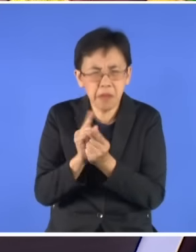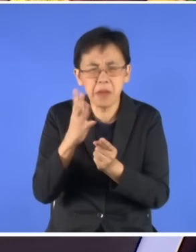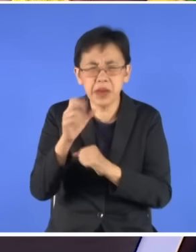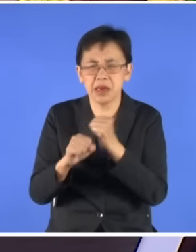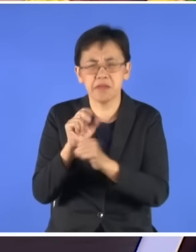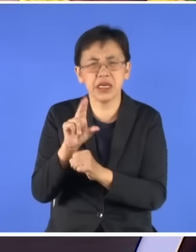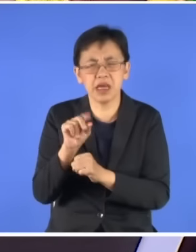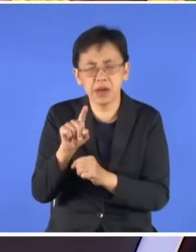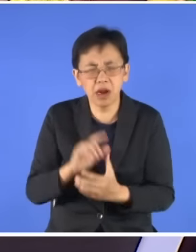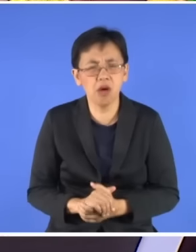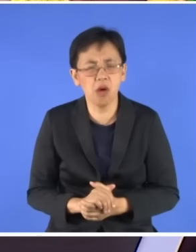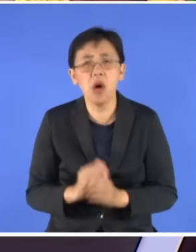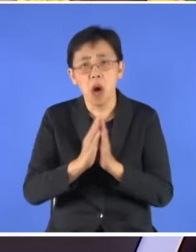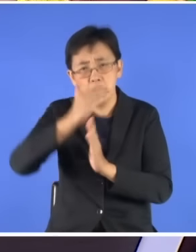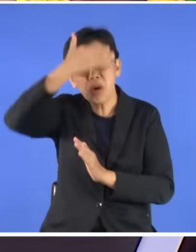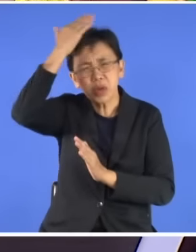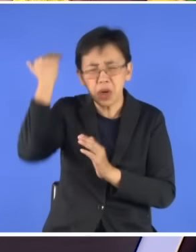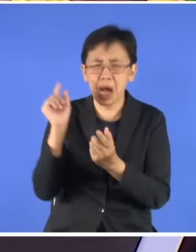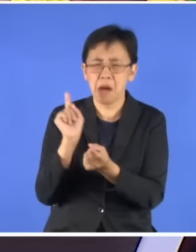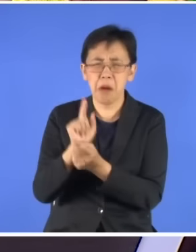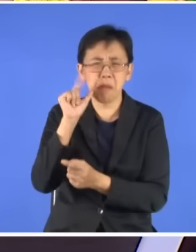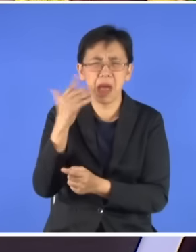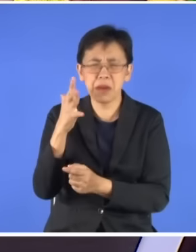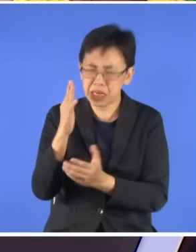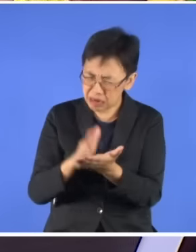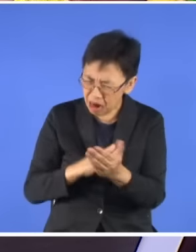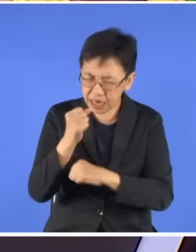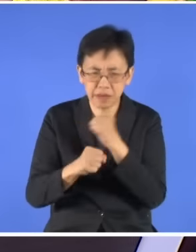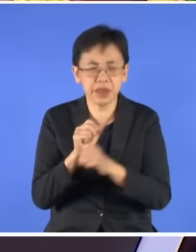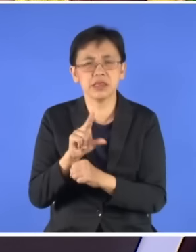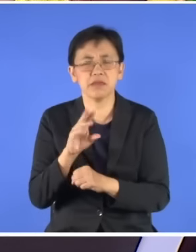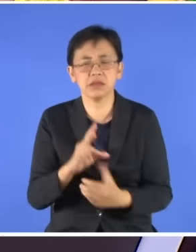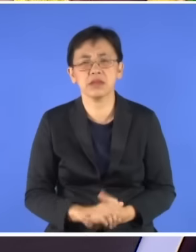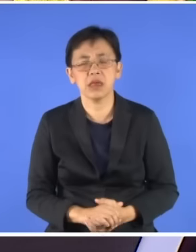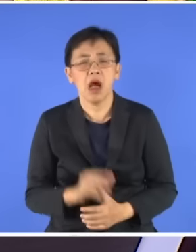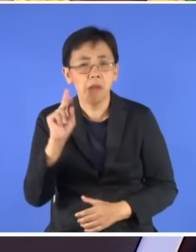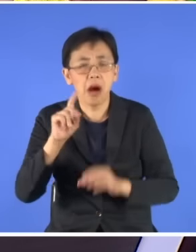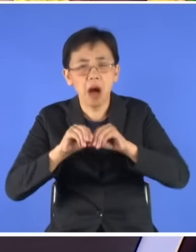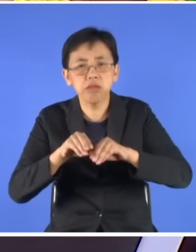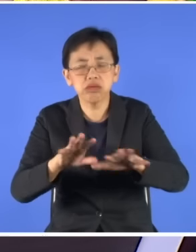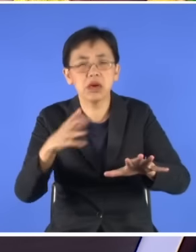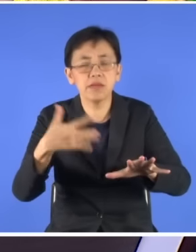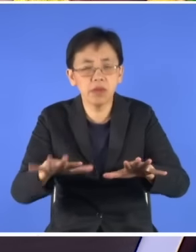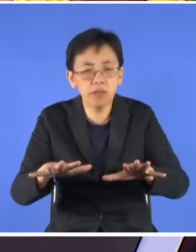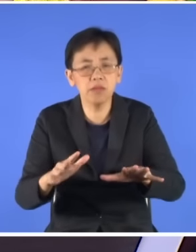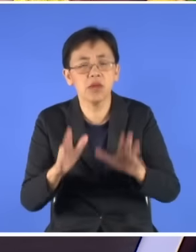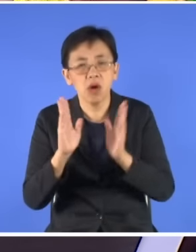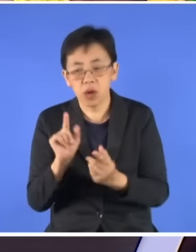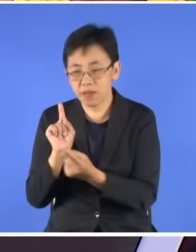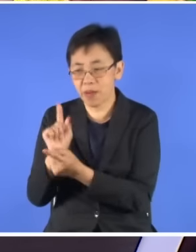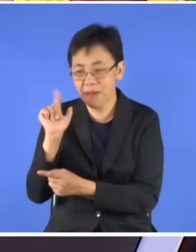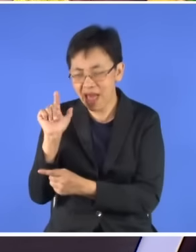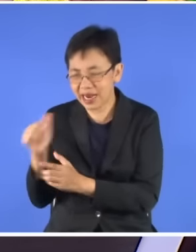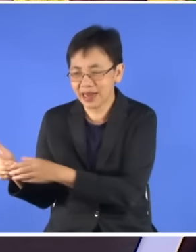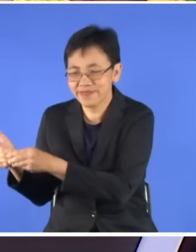นะครับท่านบวชอยู่นะคือไม่เจอแม่มา37 ปีแล้วพอข่าวนี้เผยแพร่ไปปั๊บนะครับคนที่เขาไปเจอแม่ก็พ